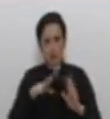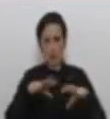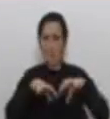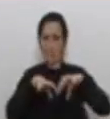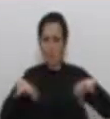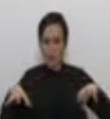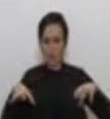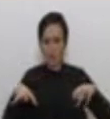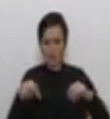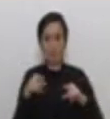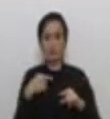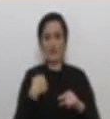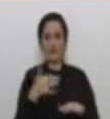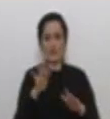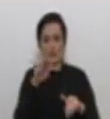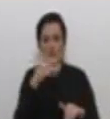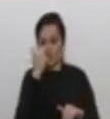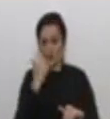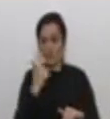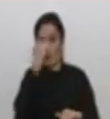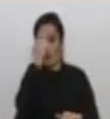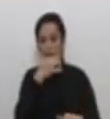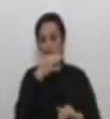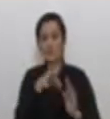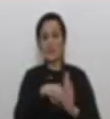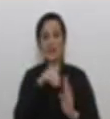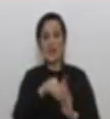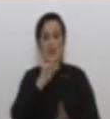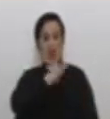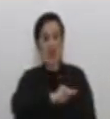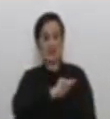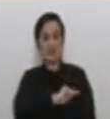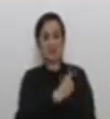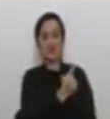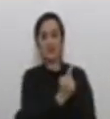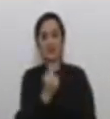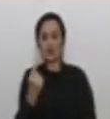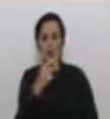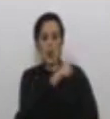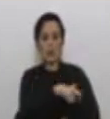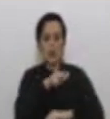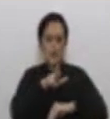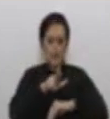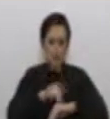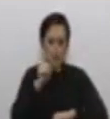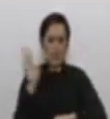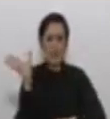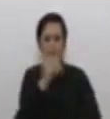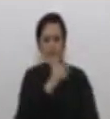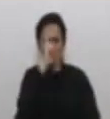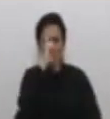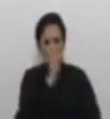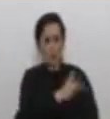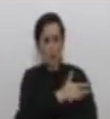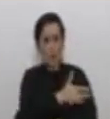როგორც ყოველთვის ამას შევეჩვიეთ და მინდა მადლობა უთხრა საარჩევნო ადმინისტრაციის თვითელ წევრს, პოლიციელებს, ყველა საჯარო მოსამსახურეს,